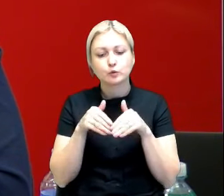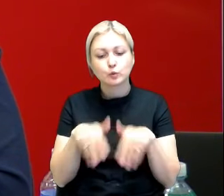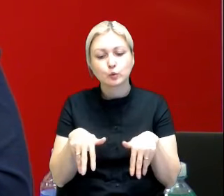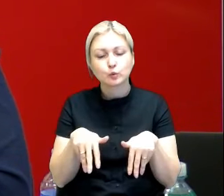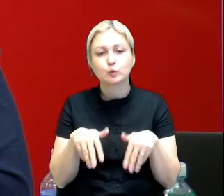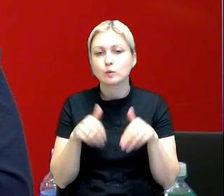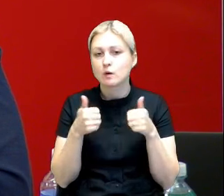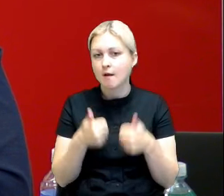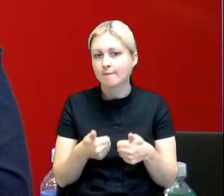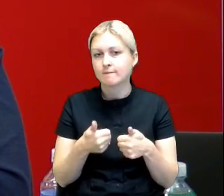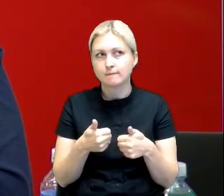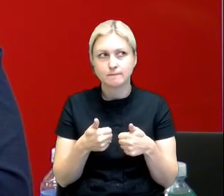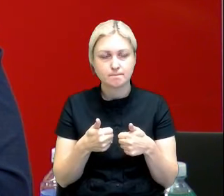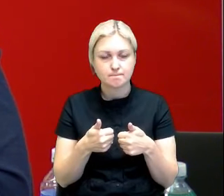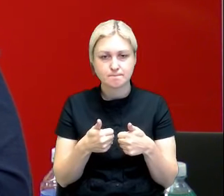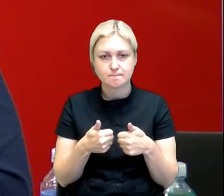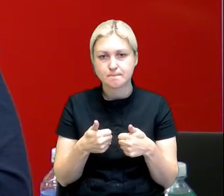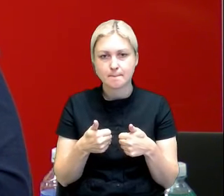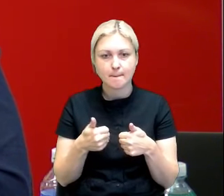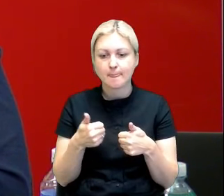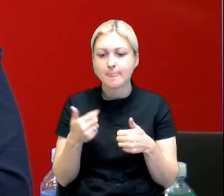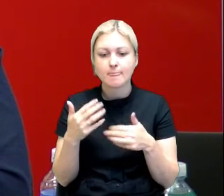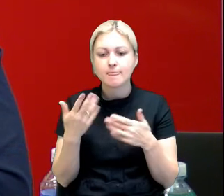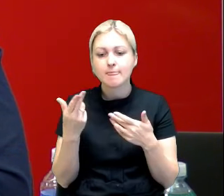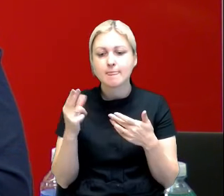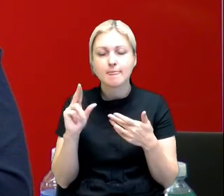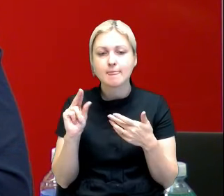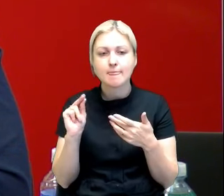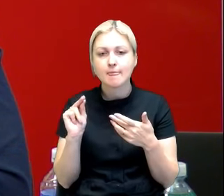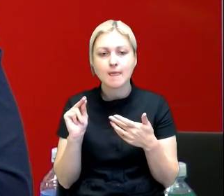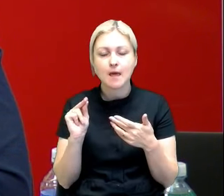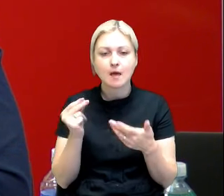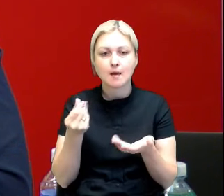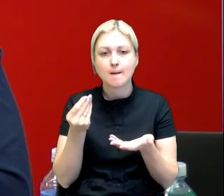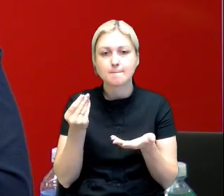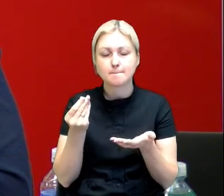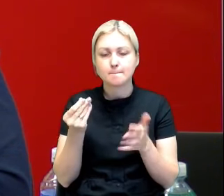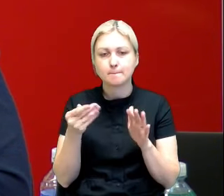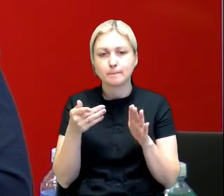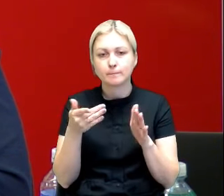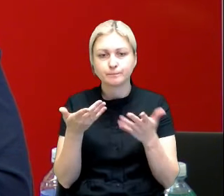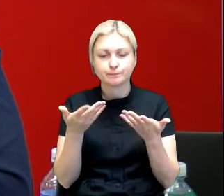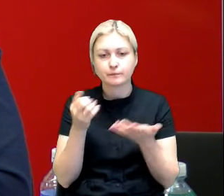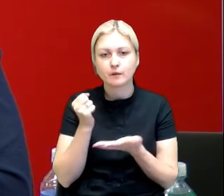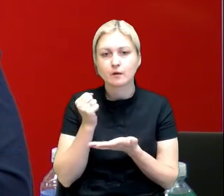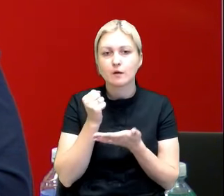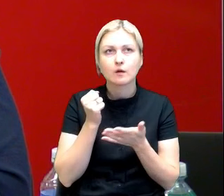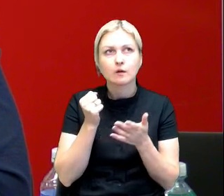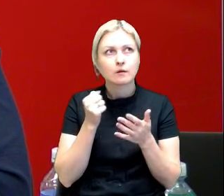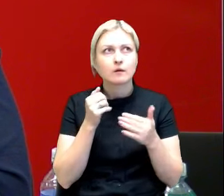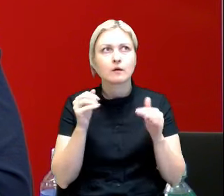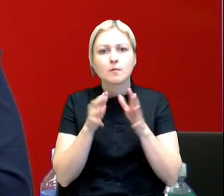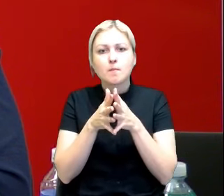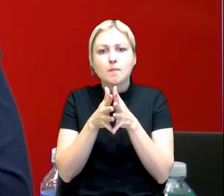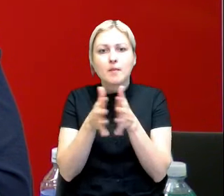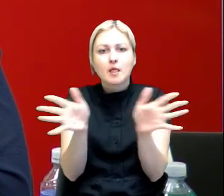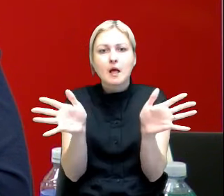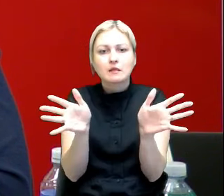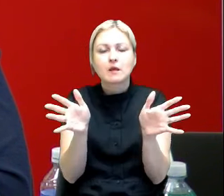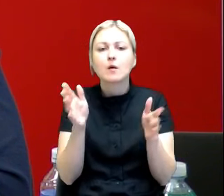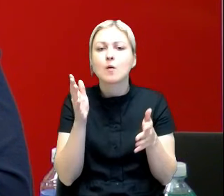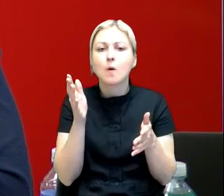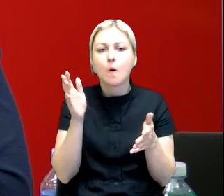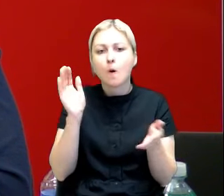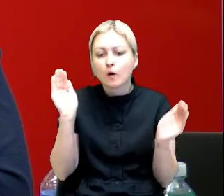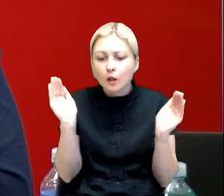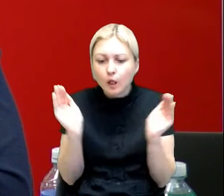ne kažkokia tai didelė biurokratinė o o kiek galima glausta pritariu gigonės